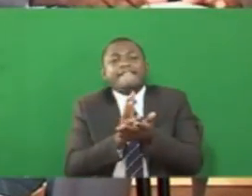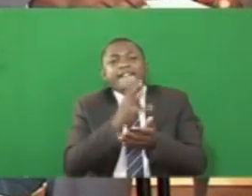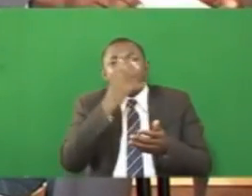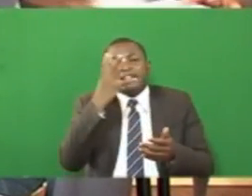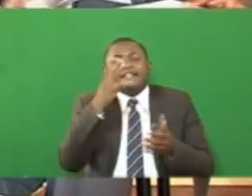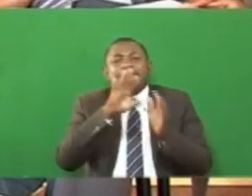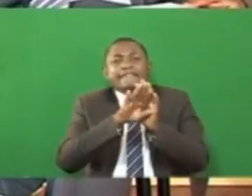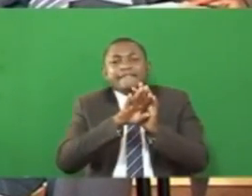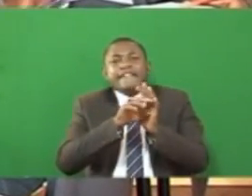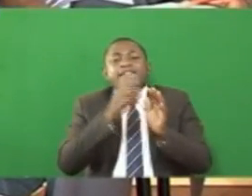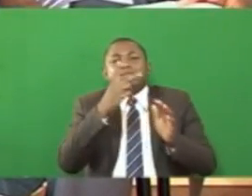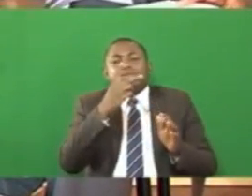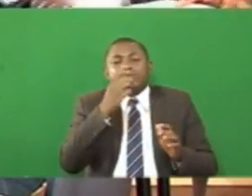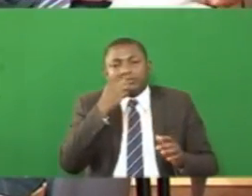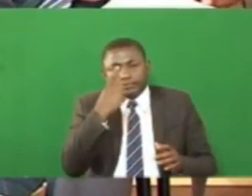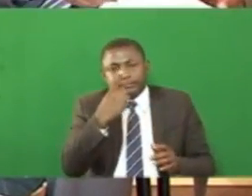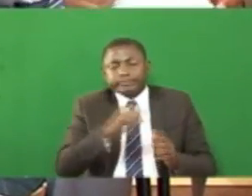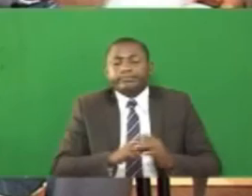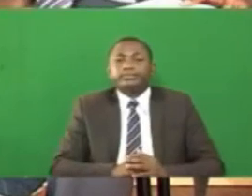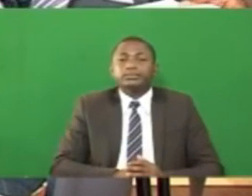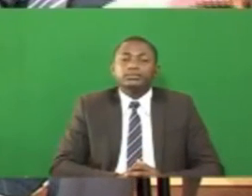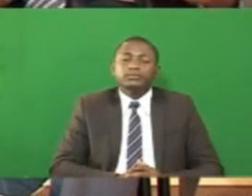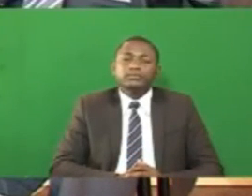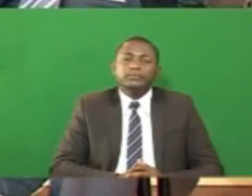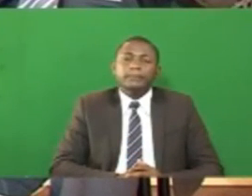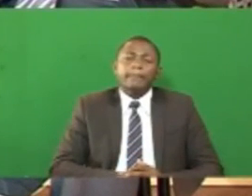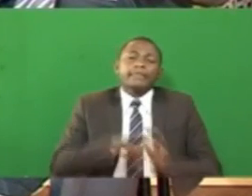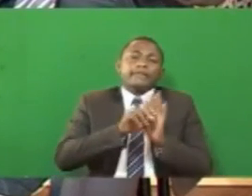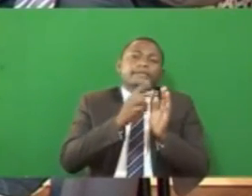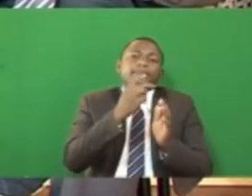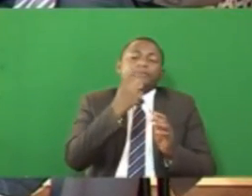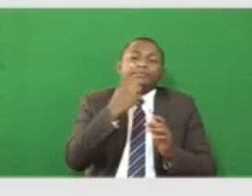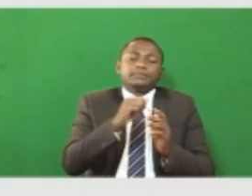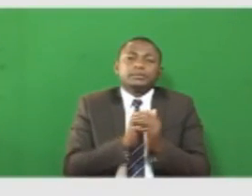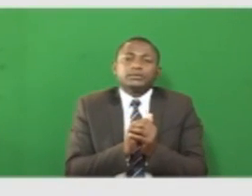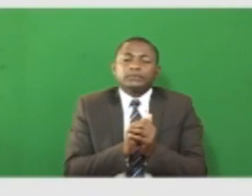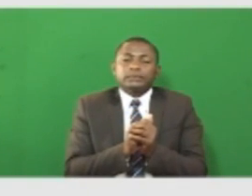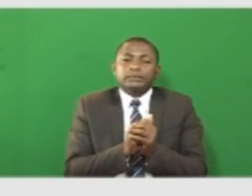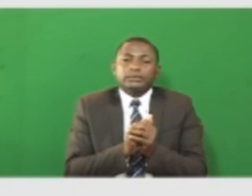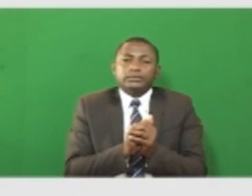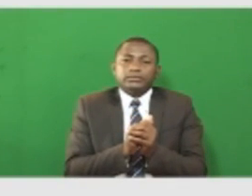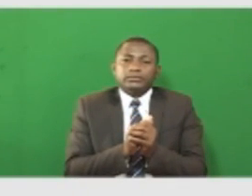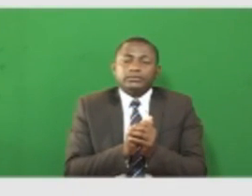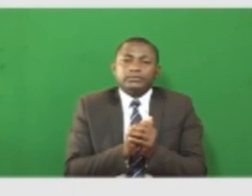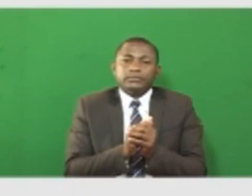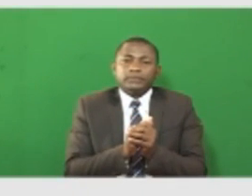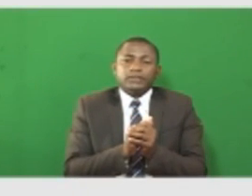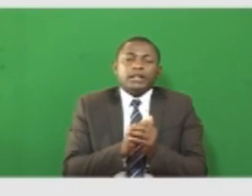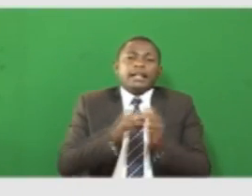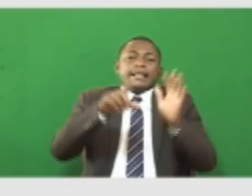14 pa21. Gatisike pairi. Verse 21. Right.